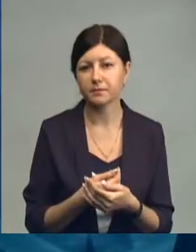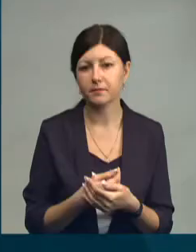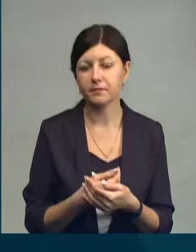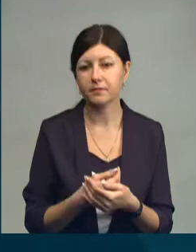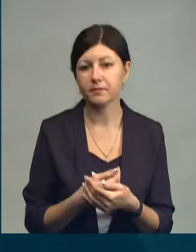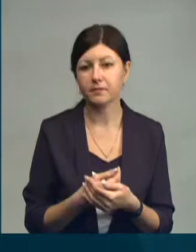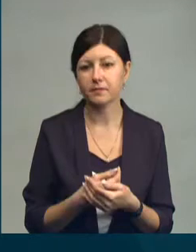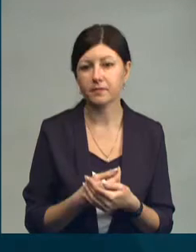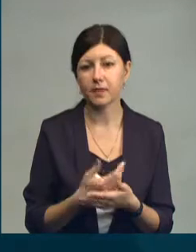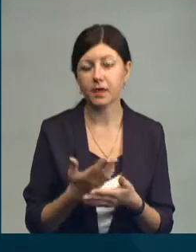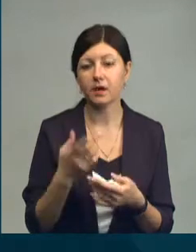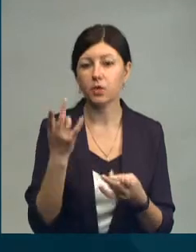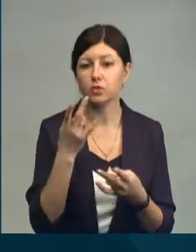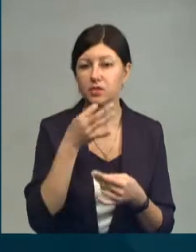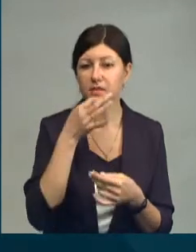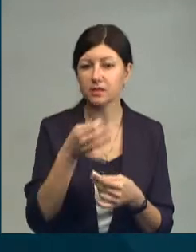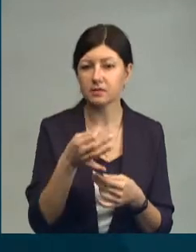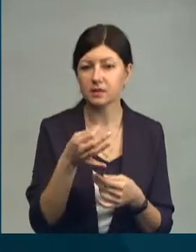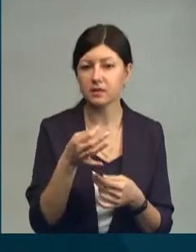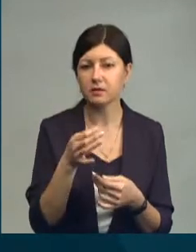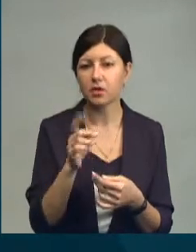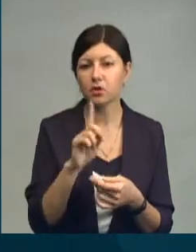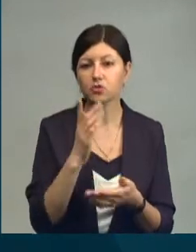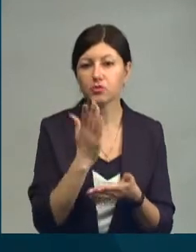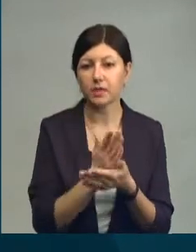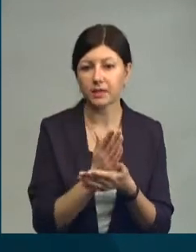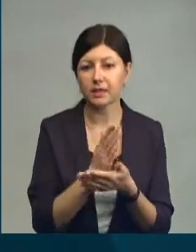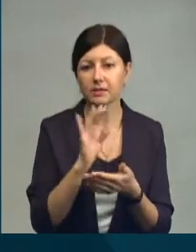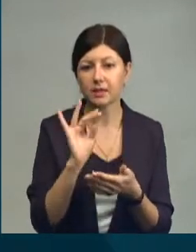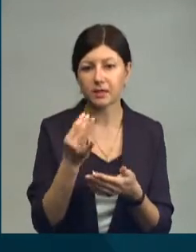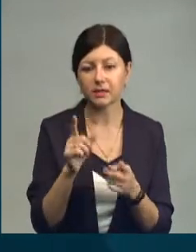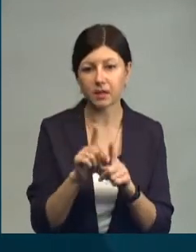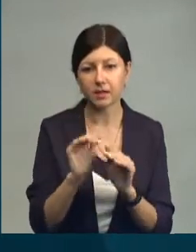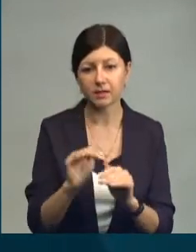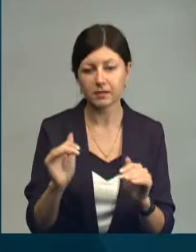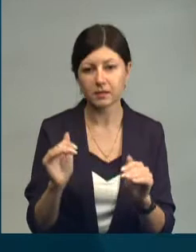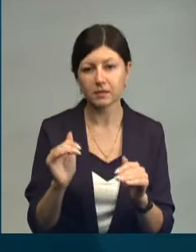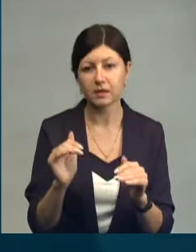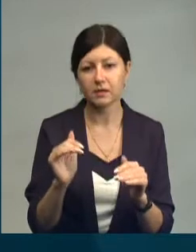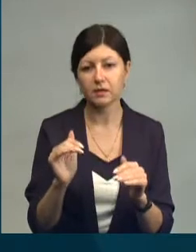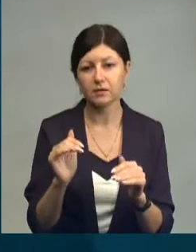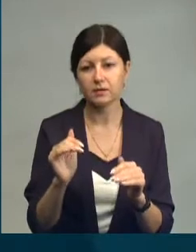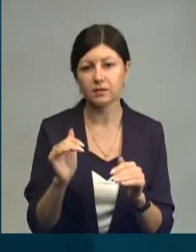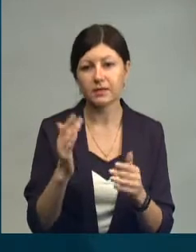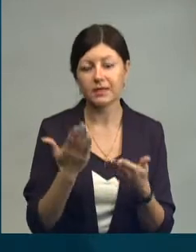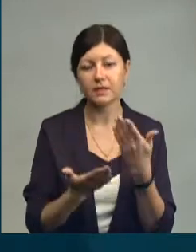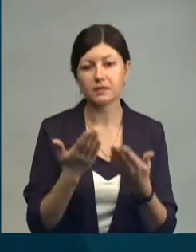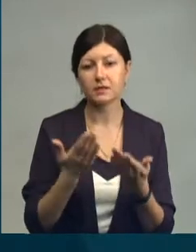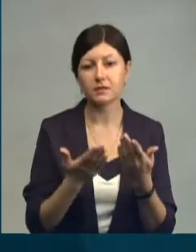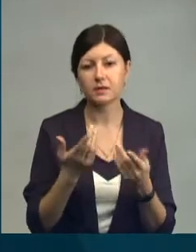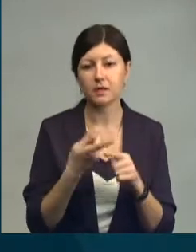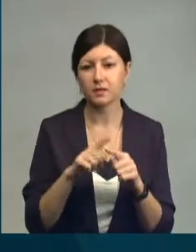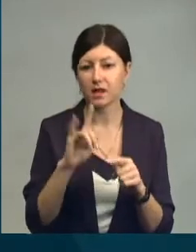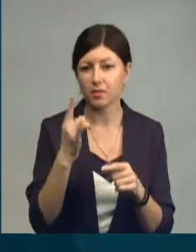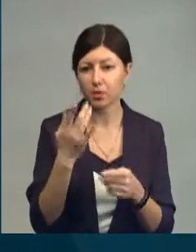здесь конечно нужно сказать что есть еще и категории такая детей но не дай бог конечно если это ребенок